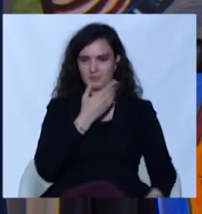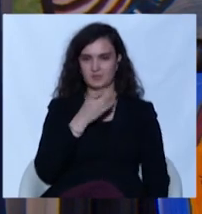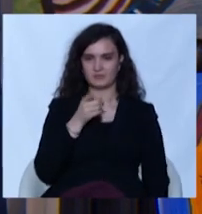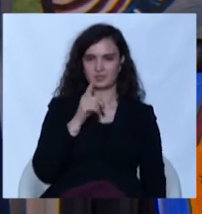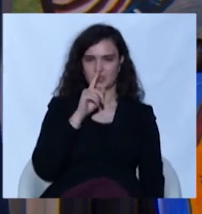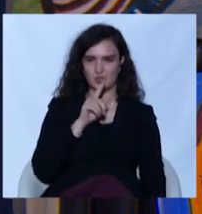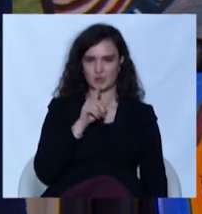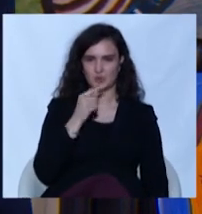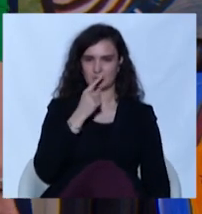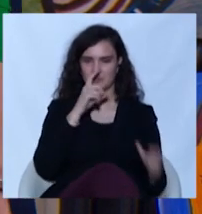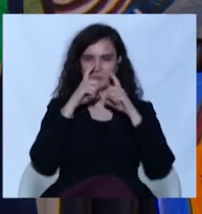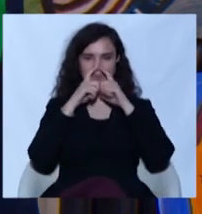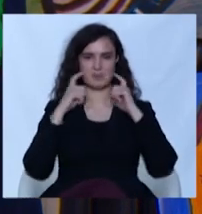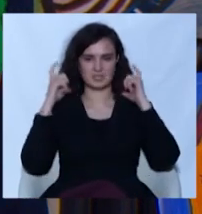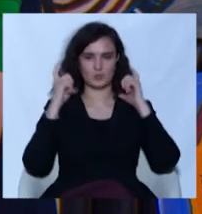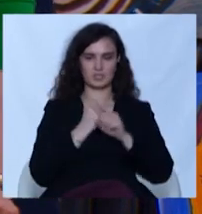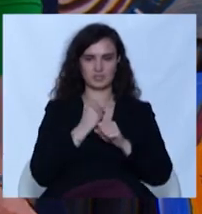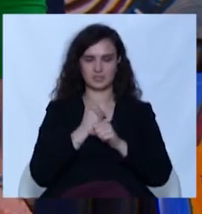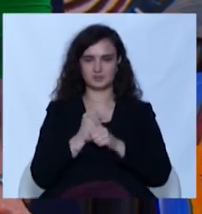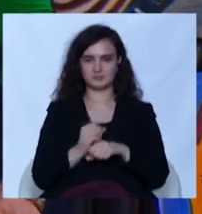ეს თითქოს ესეთი პირბადე უკეთია.